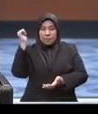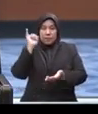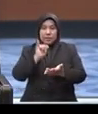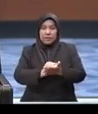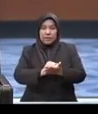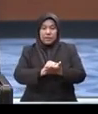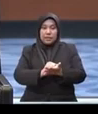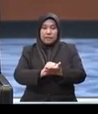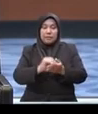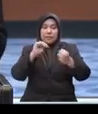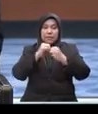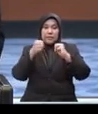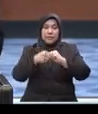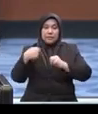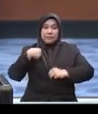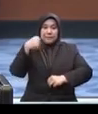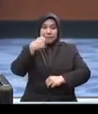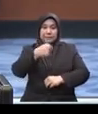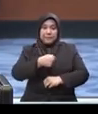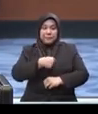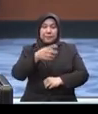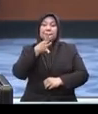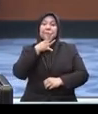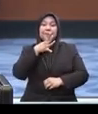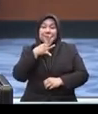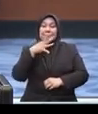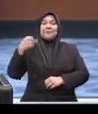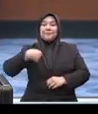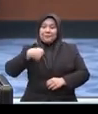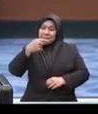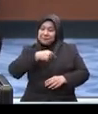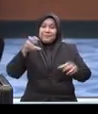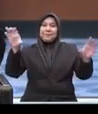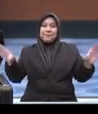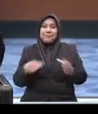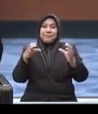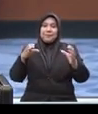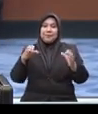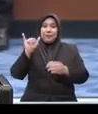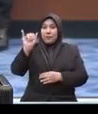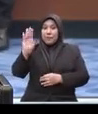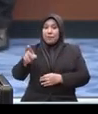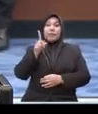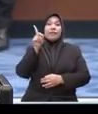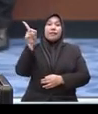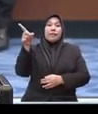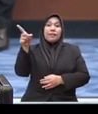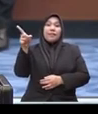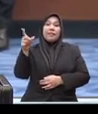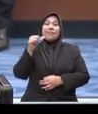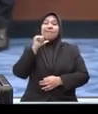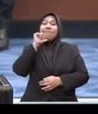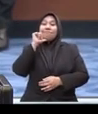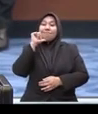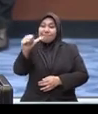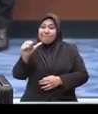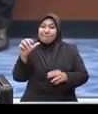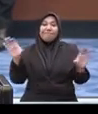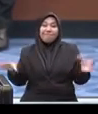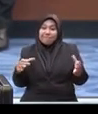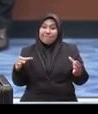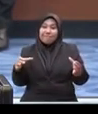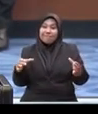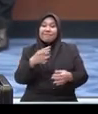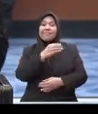dalam Miss unik kami di sini Kakak kami buat yang membuat di sana Bukan saja tak buat cakap Botak